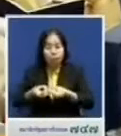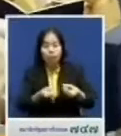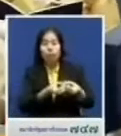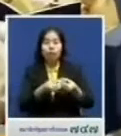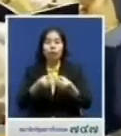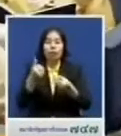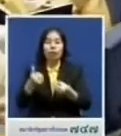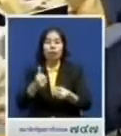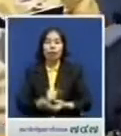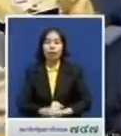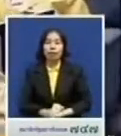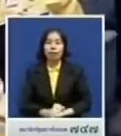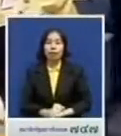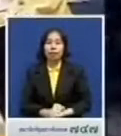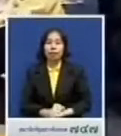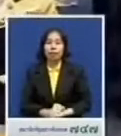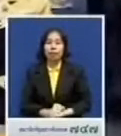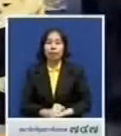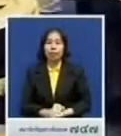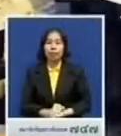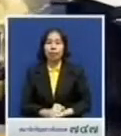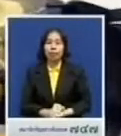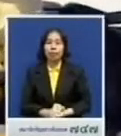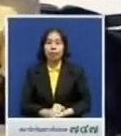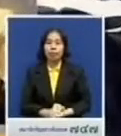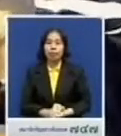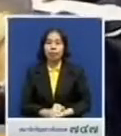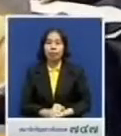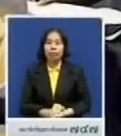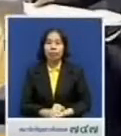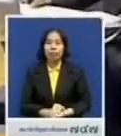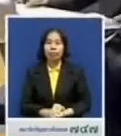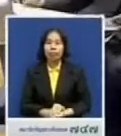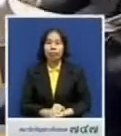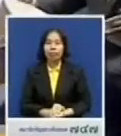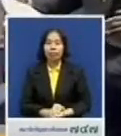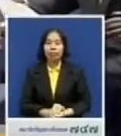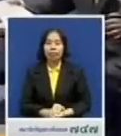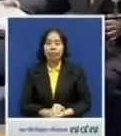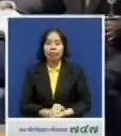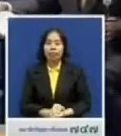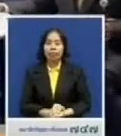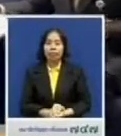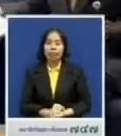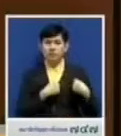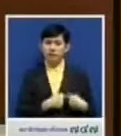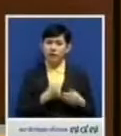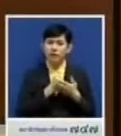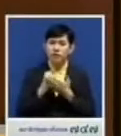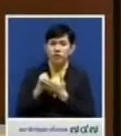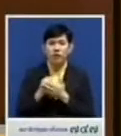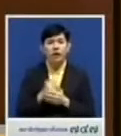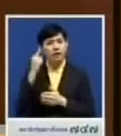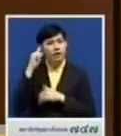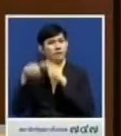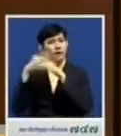มคิดว่าทำได ้อยู่ในประเด็นและขยายความให้ชัด อยู่ในประเด็นและขยายความ ใช่ไหม คือถ้าเกิดจะเอาแค่อ่านแถลงการเนี่ยนะครับผมว่า